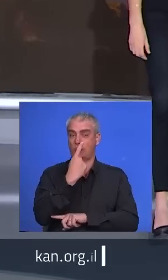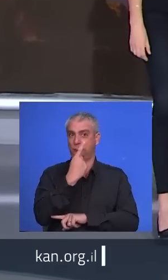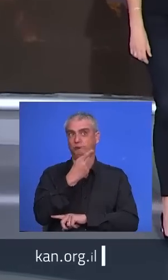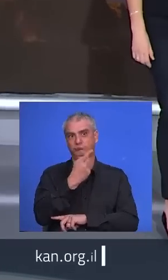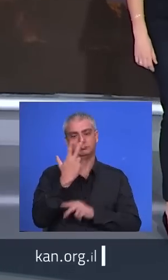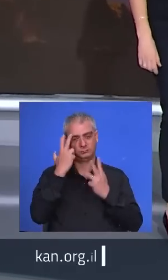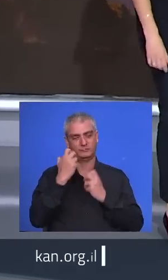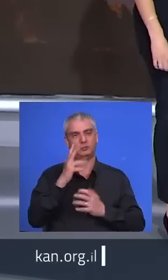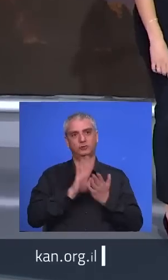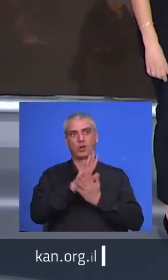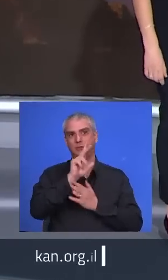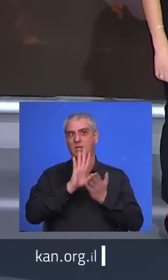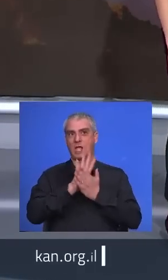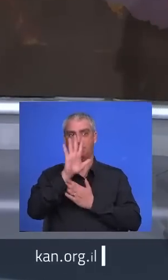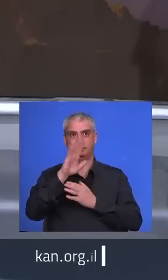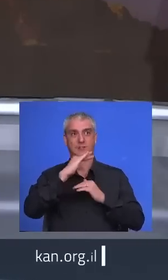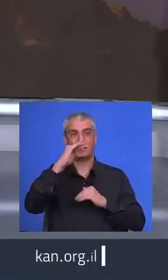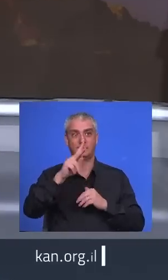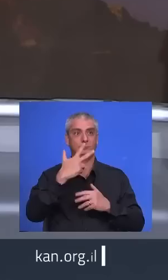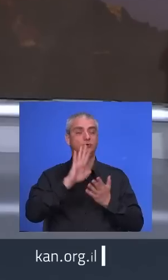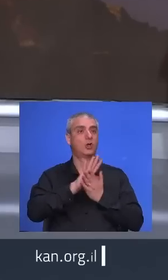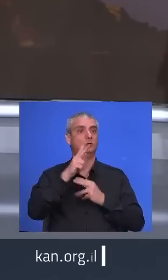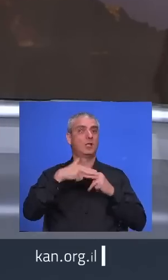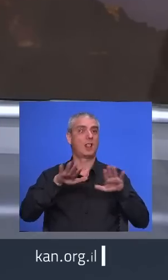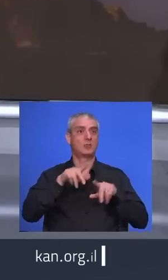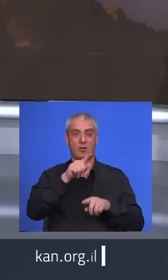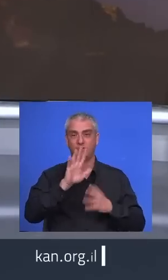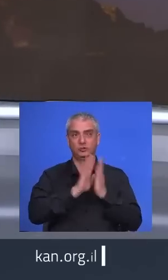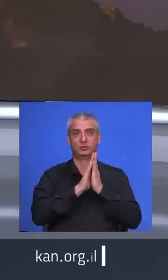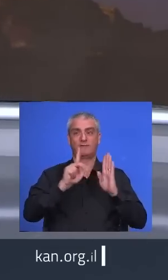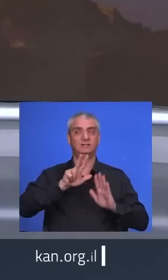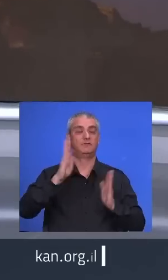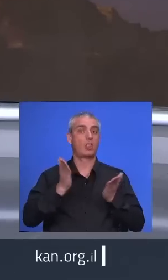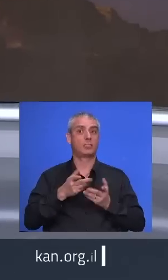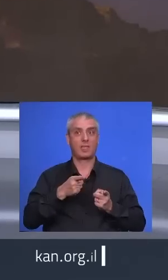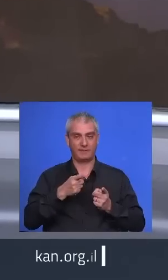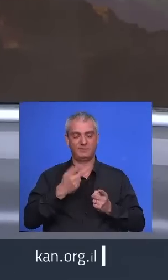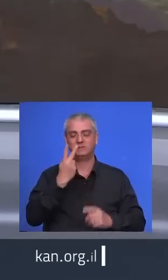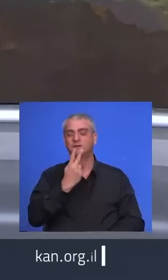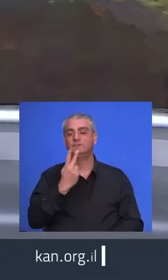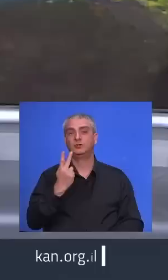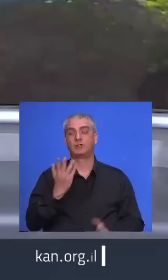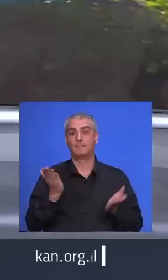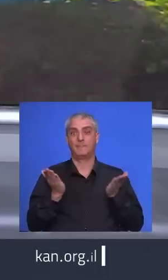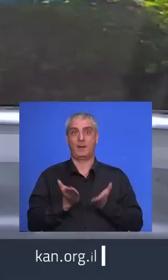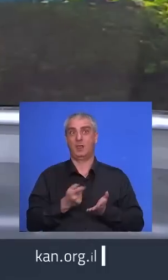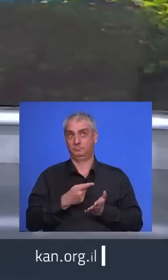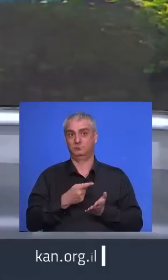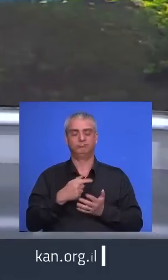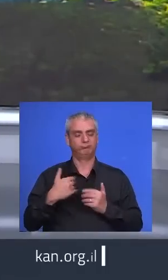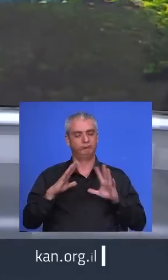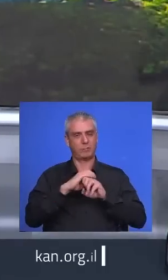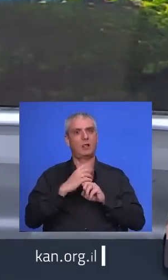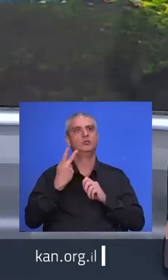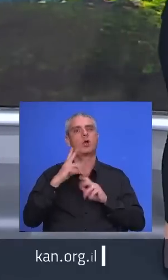לנו, 13 עד 15 מעלות בערים, 13 לאורך מישור חוף, 17 בצפון הנגב, 22 מעלות באילת. במהלך הלילה הרבה